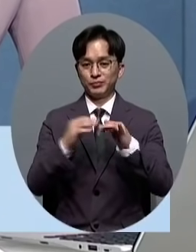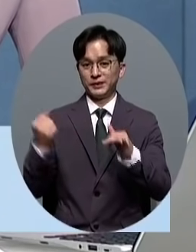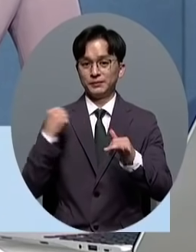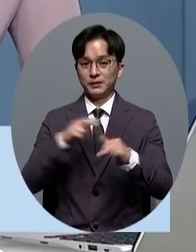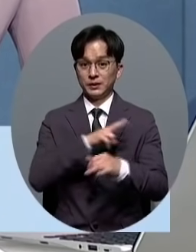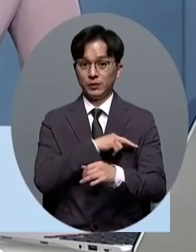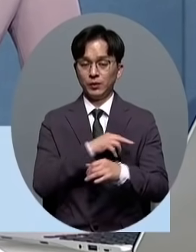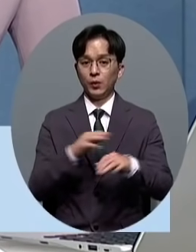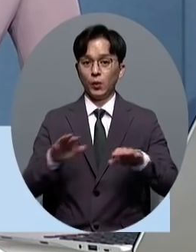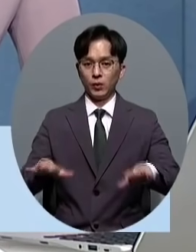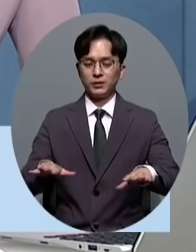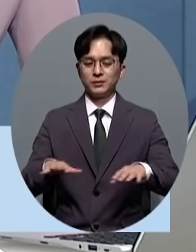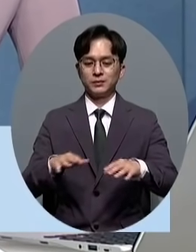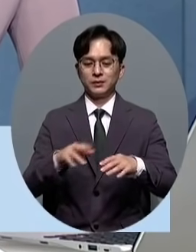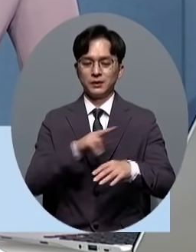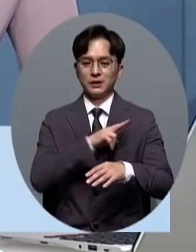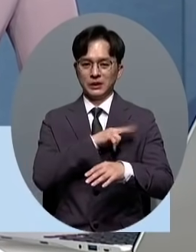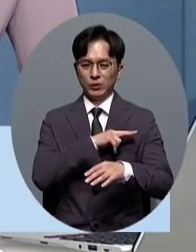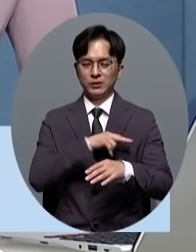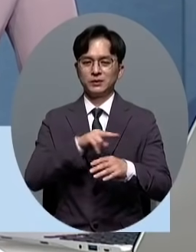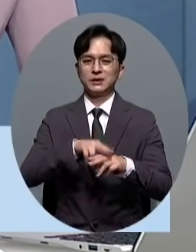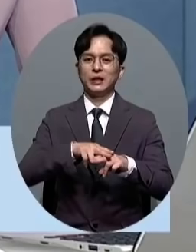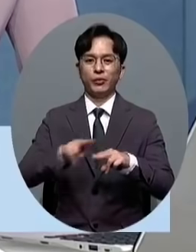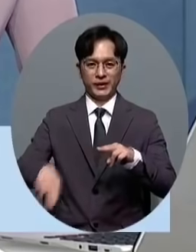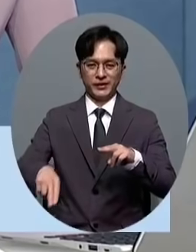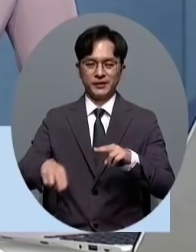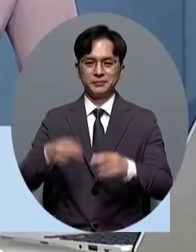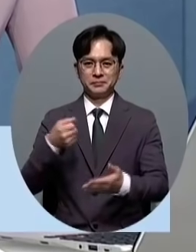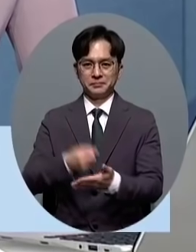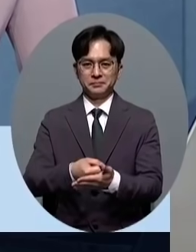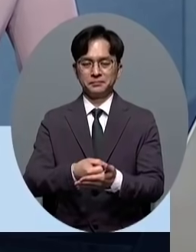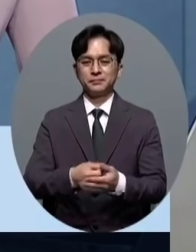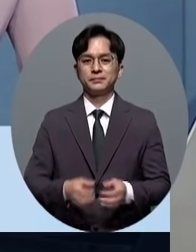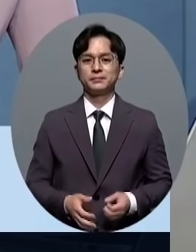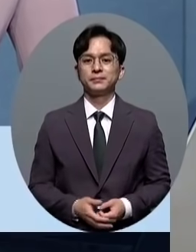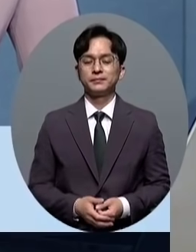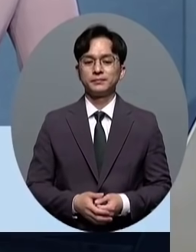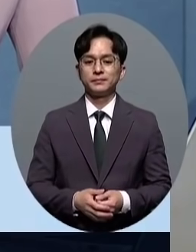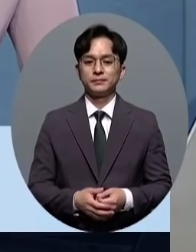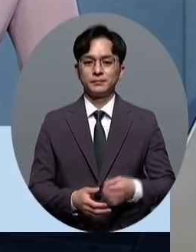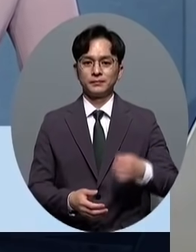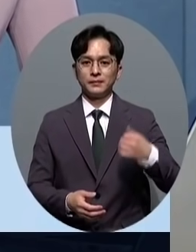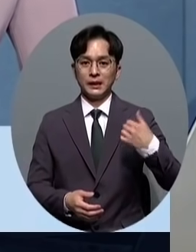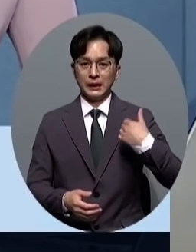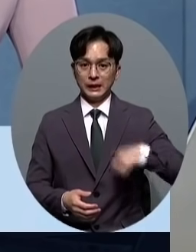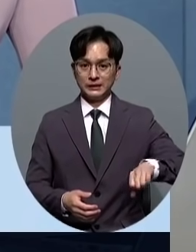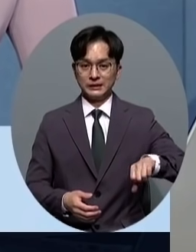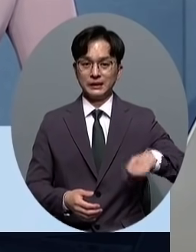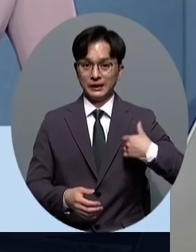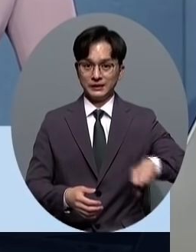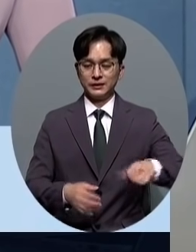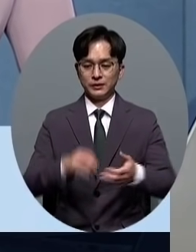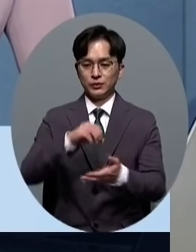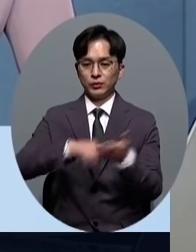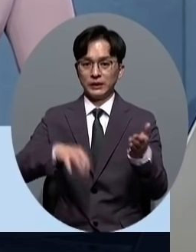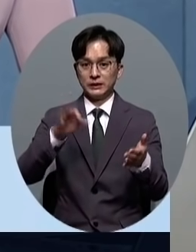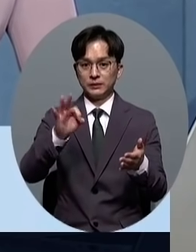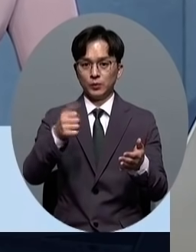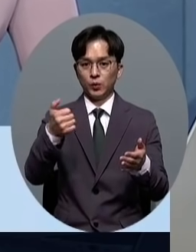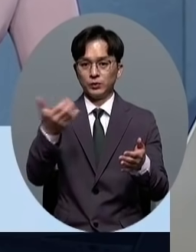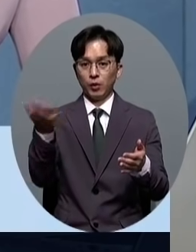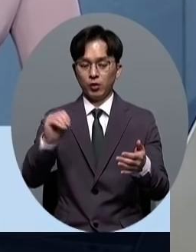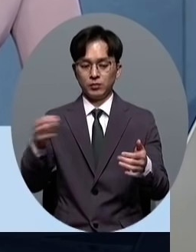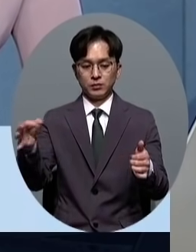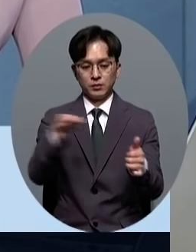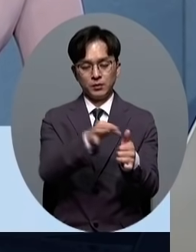결국 의원직 사퇴 의사를 밝혔습니다. 곽 의원은 아들의 퇴직금 성격과 또 본인이 대장동 사업에 관여됐는지